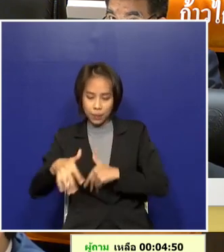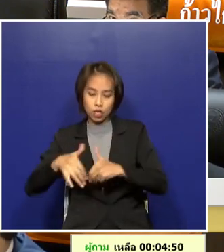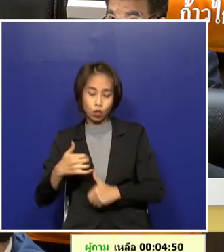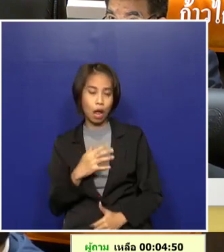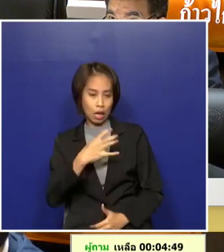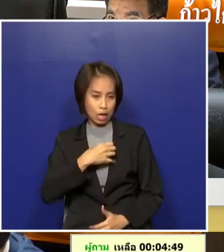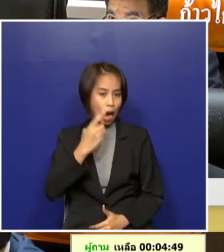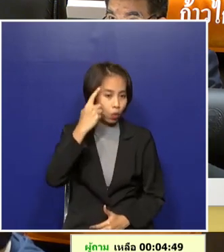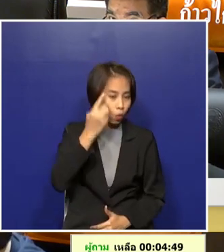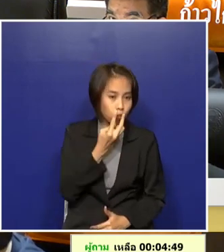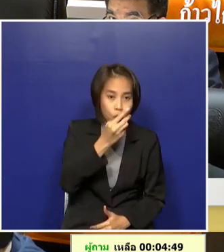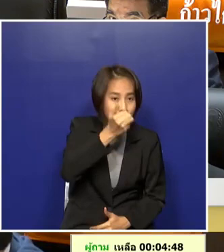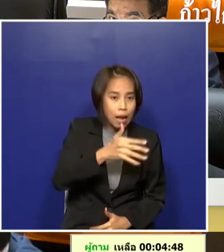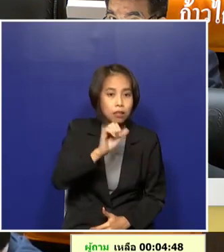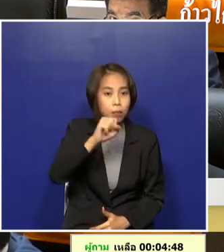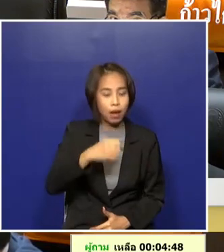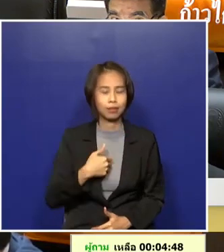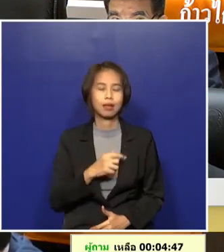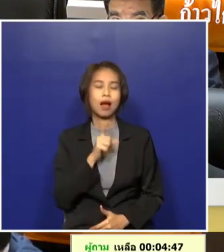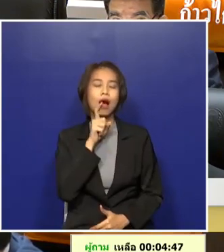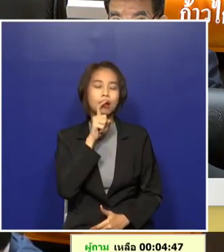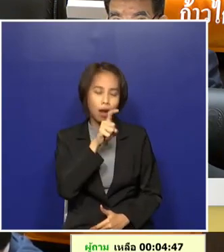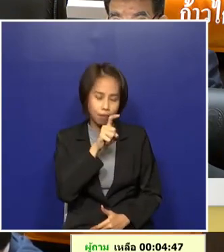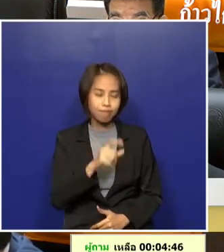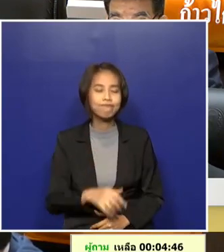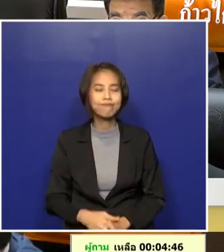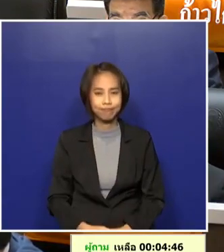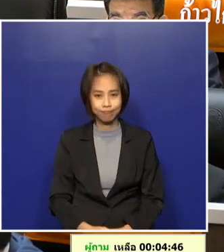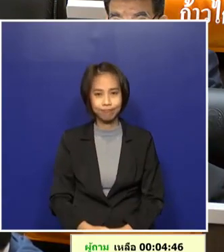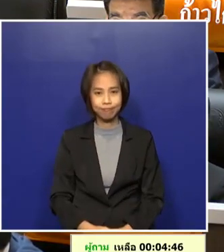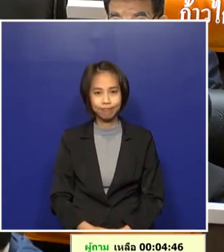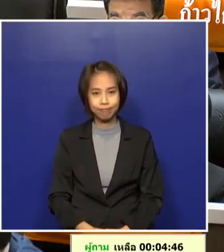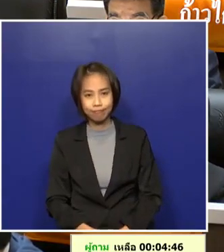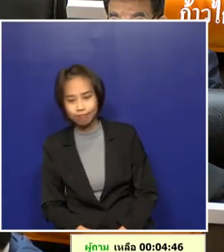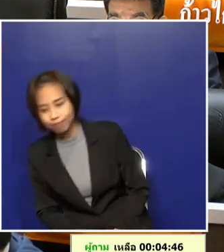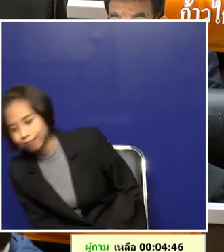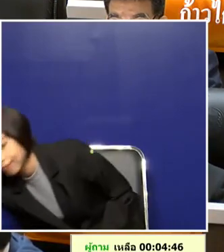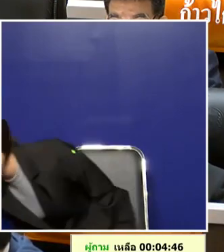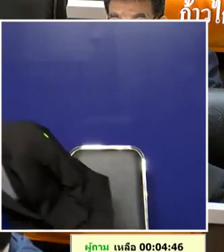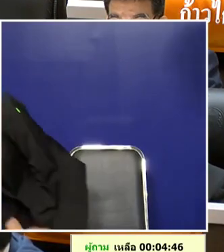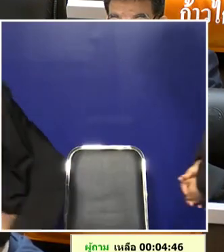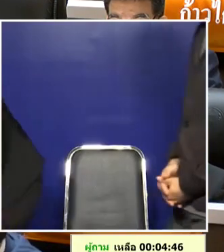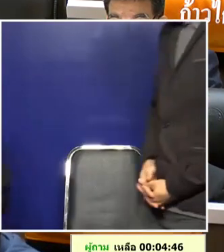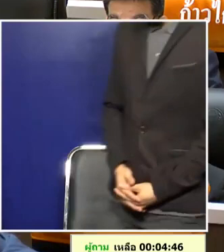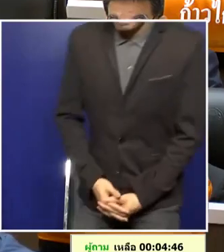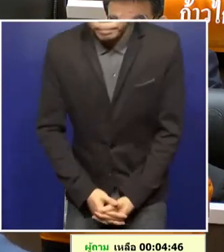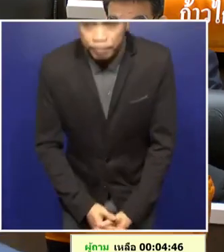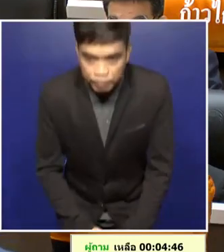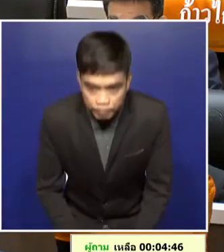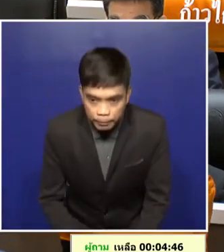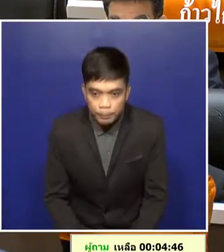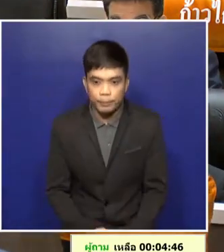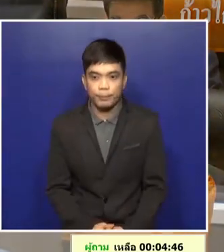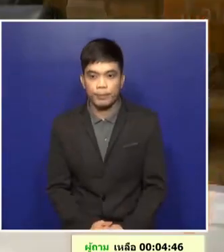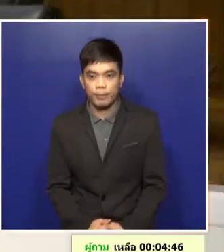านผ่านไปยังท่านรัฐมนตรีที่เป็นตัวแทนท่านนายกอีกทีครับ เชิญท่านประธานครับ กราบเรียนท่านประธ